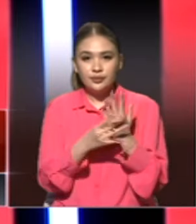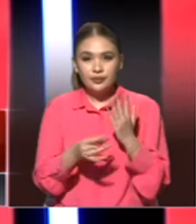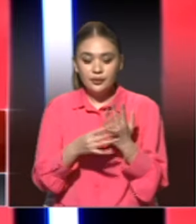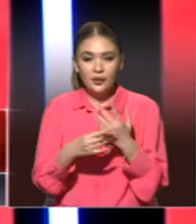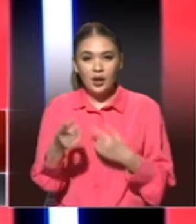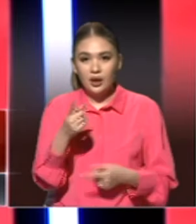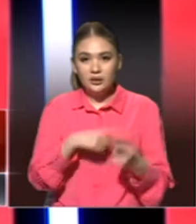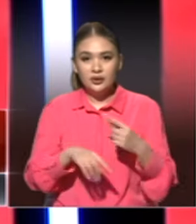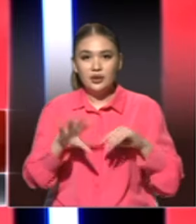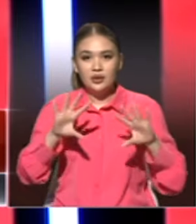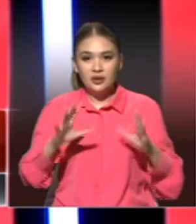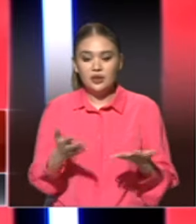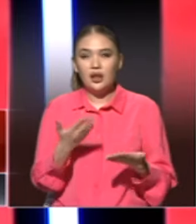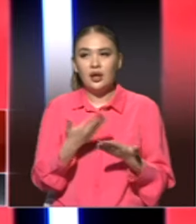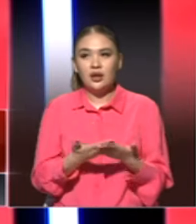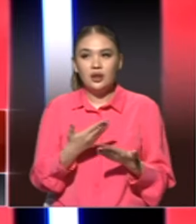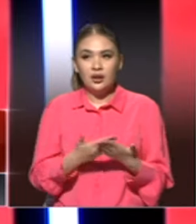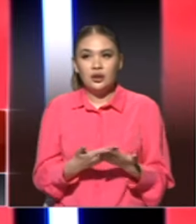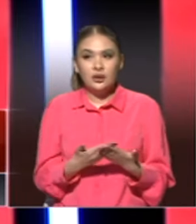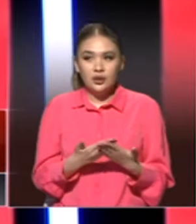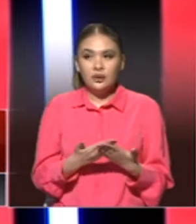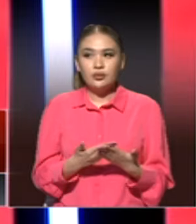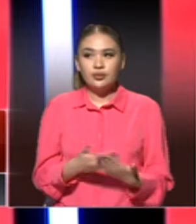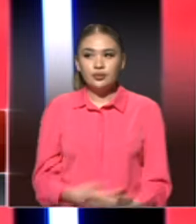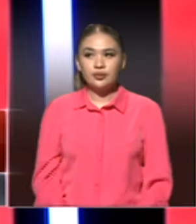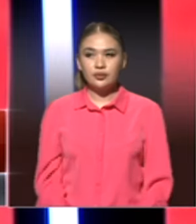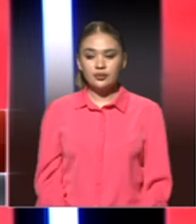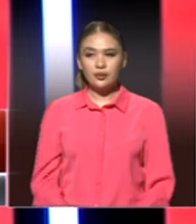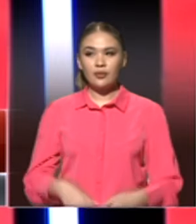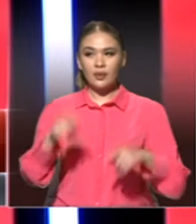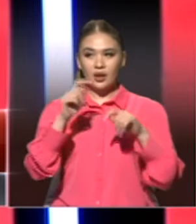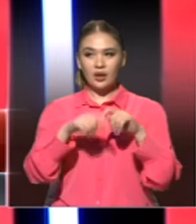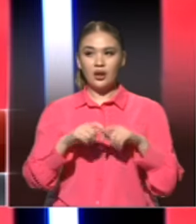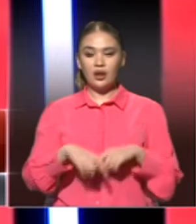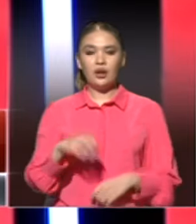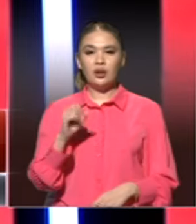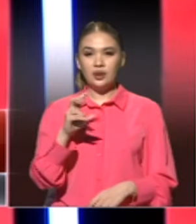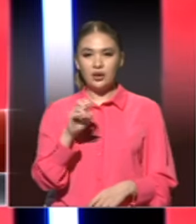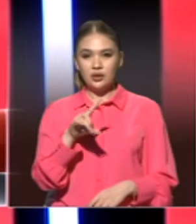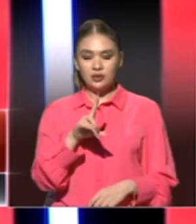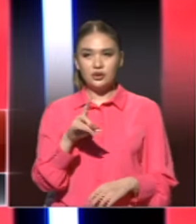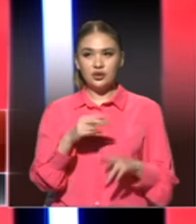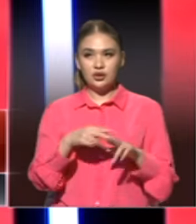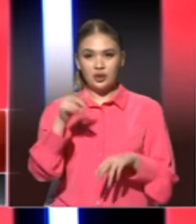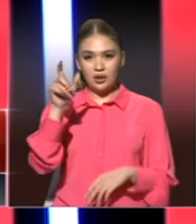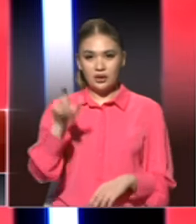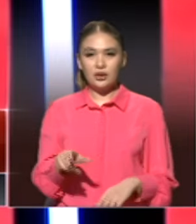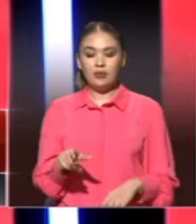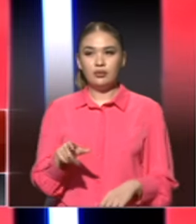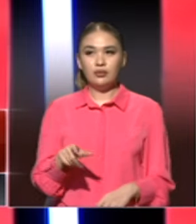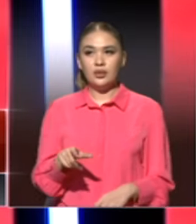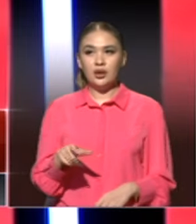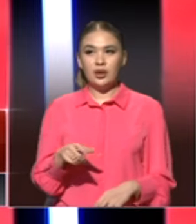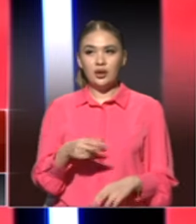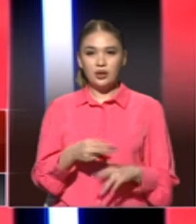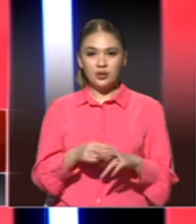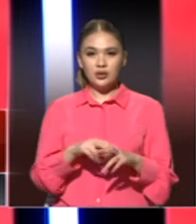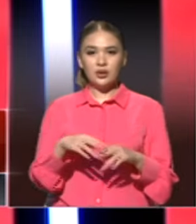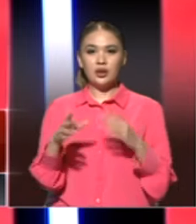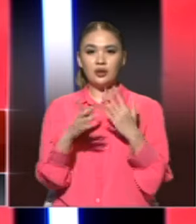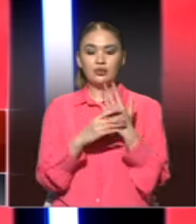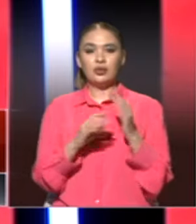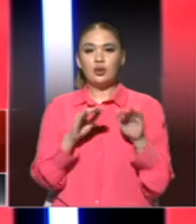ол емтиханнан жаңағы терең анализ жасайтын, терең талдау жасайтын адам емтиханнан өтіп кетуі